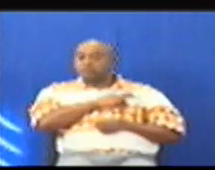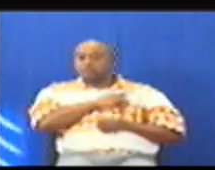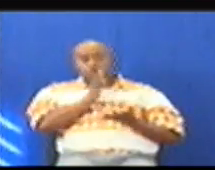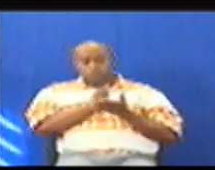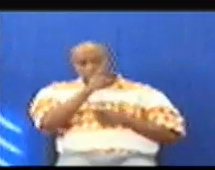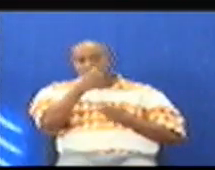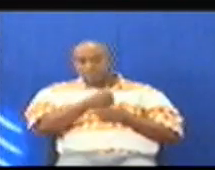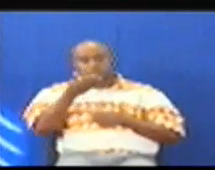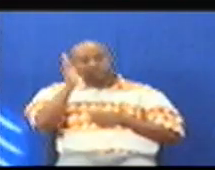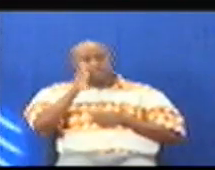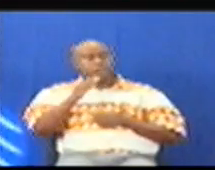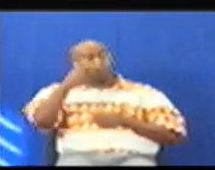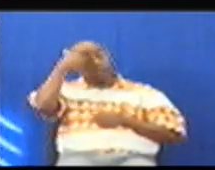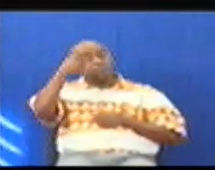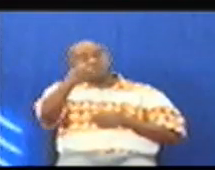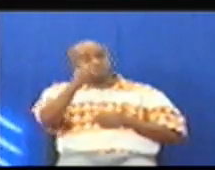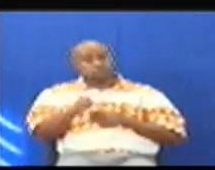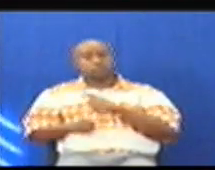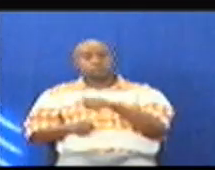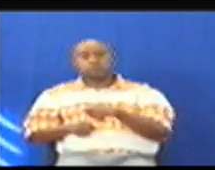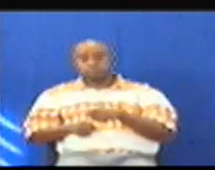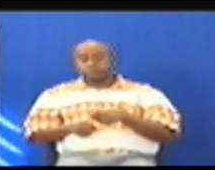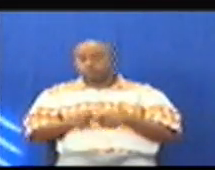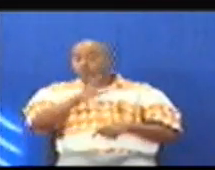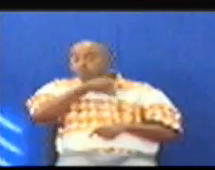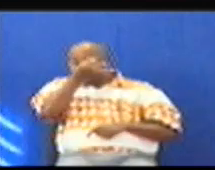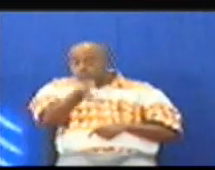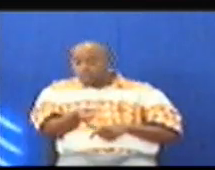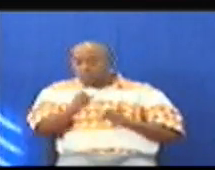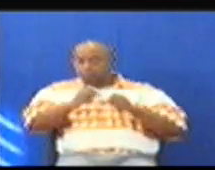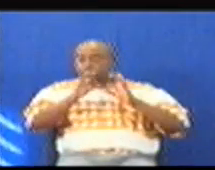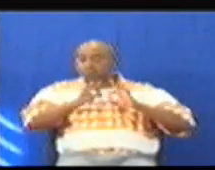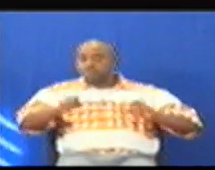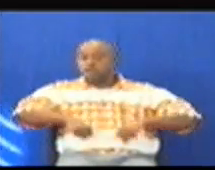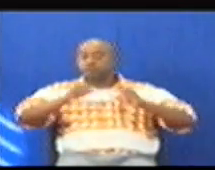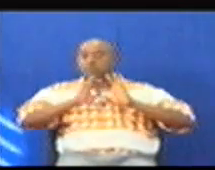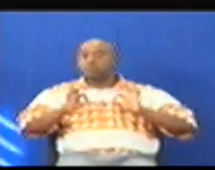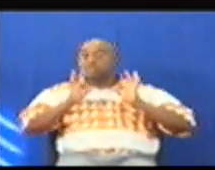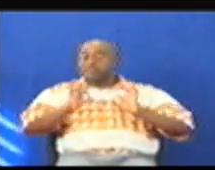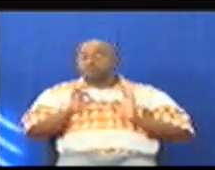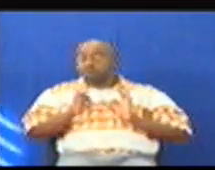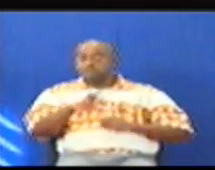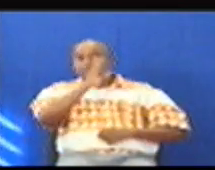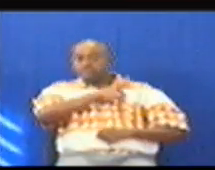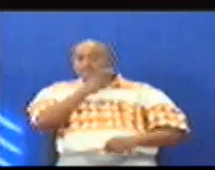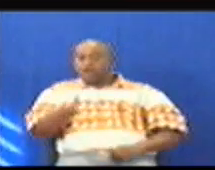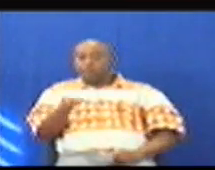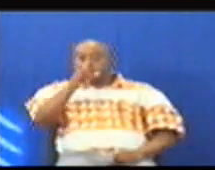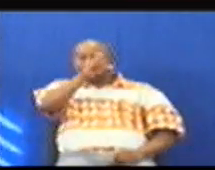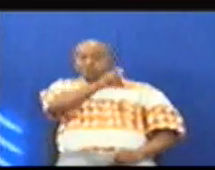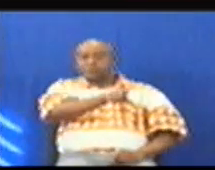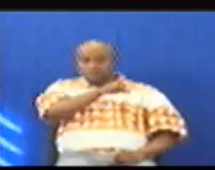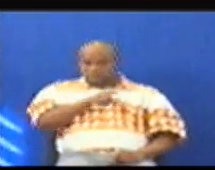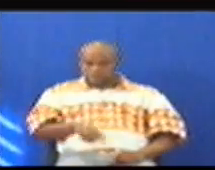kutoa juhudi zao katika kuitumikia serikali ili kuboresha utawala bora. Ushauri wangu tuwaongeze mishahara. Lakini Mheshimiwa Spika,